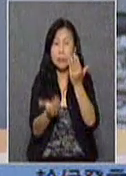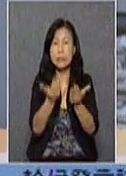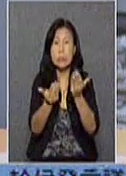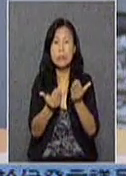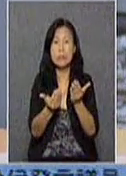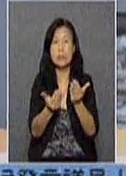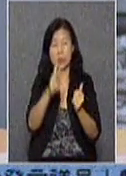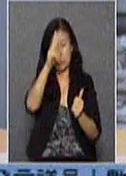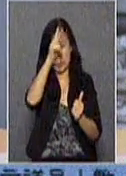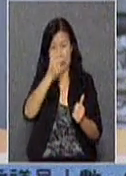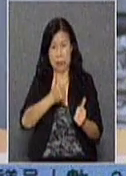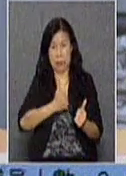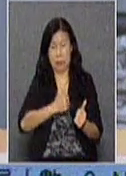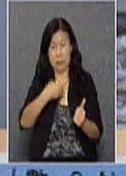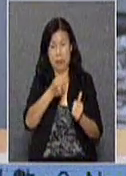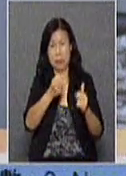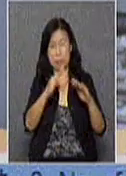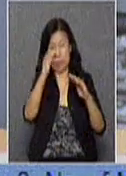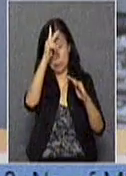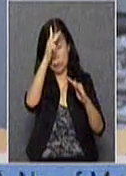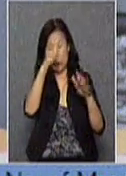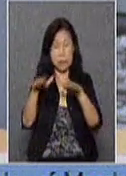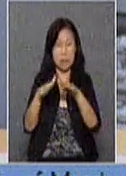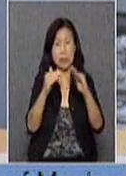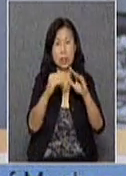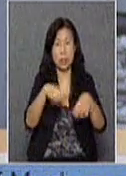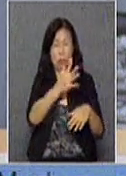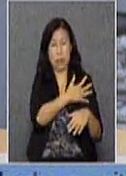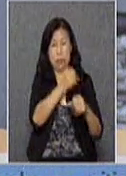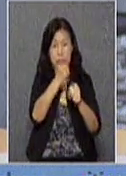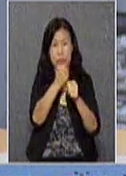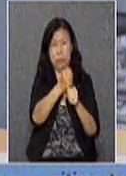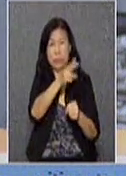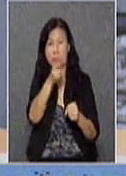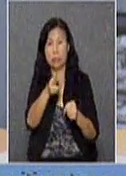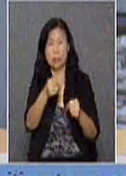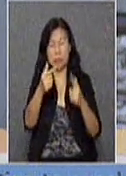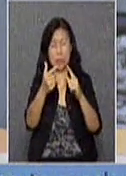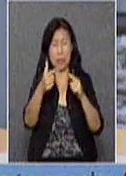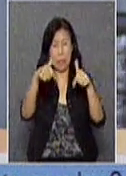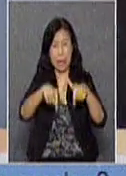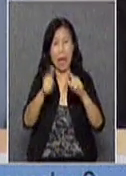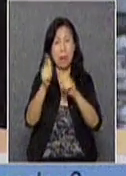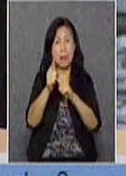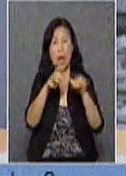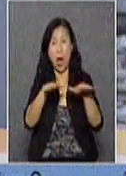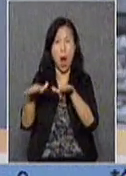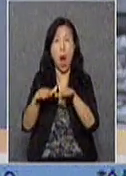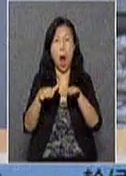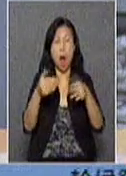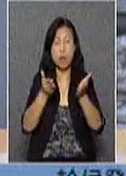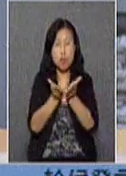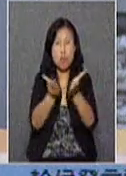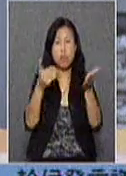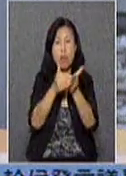處長去處理呢個南丫呢個海難嘅調查咧，係喺